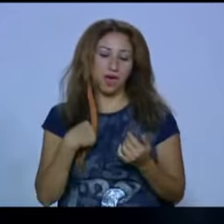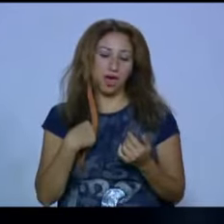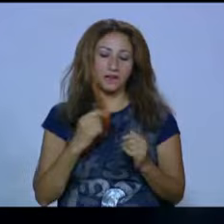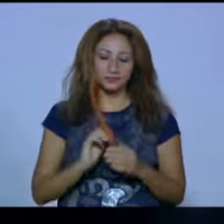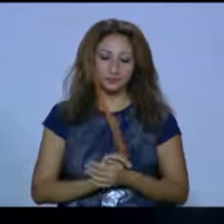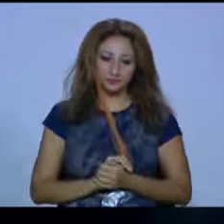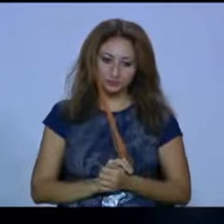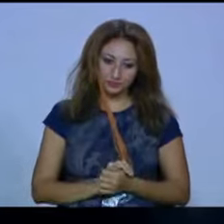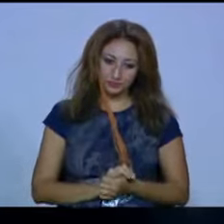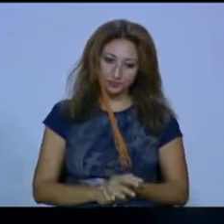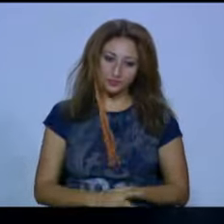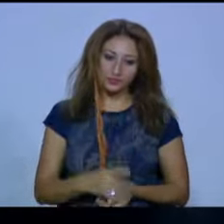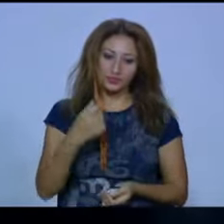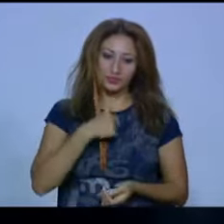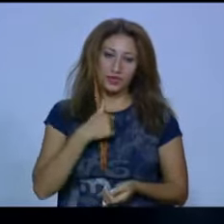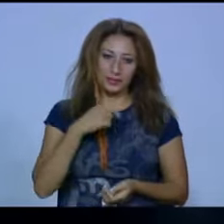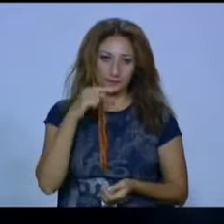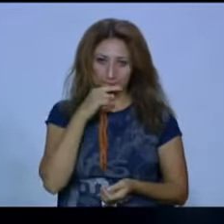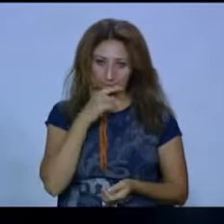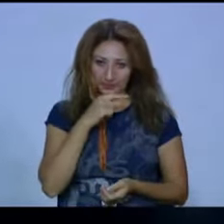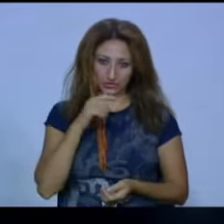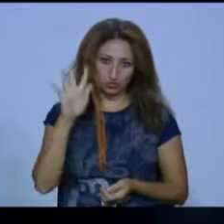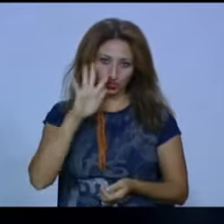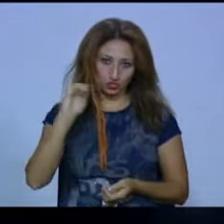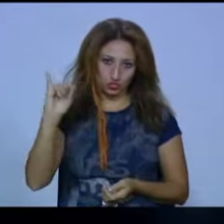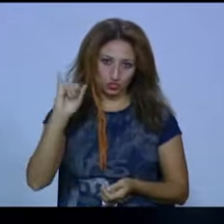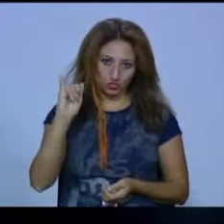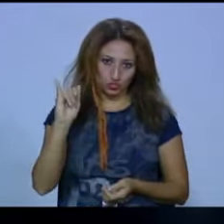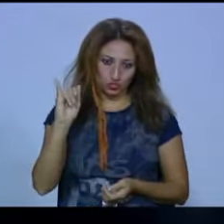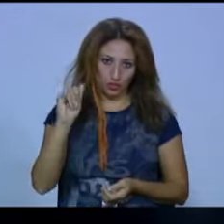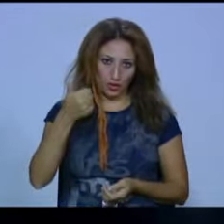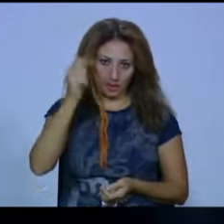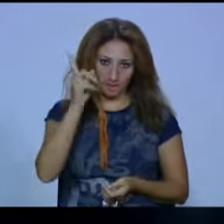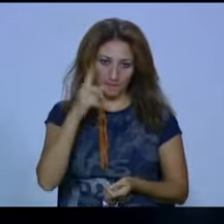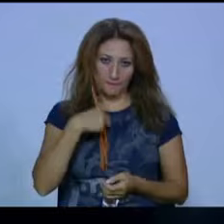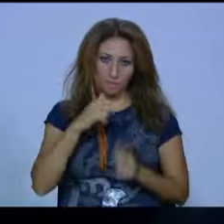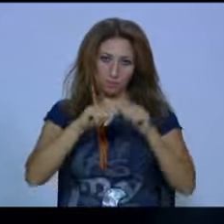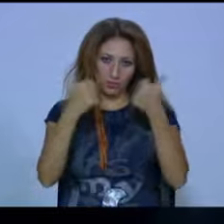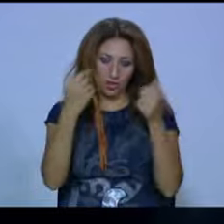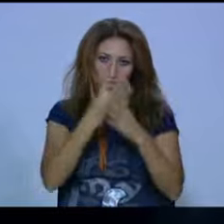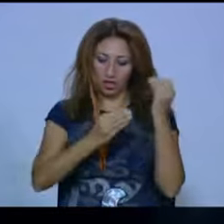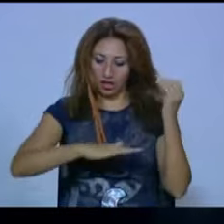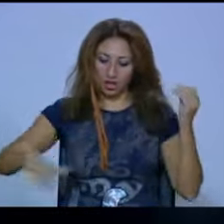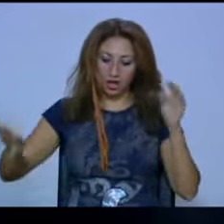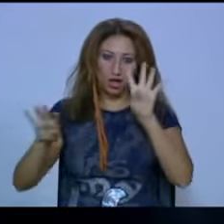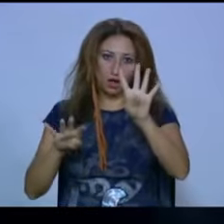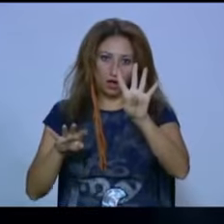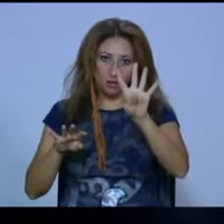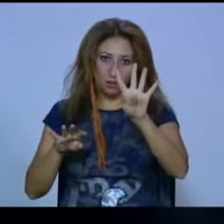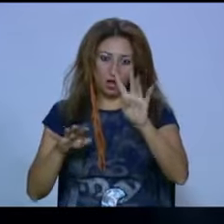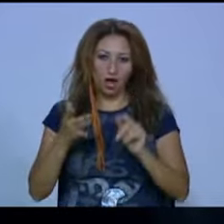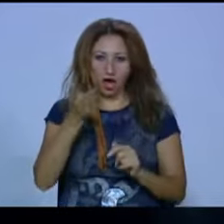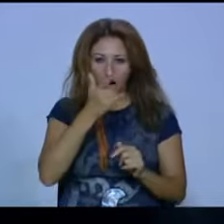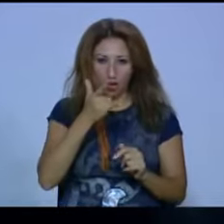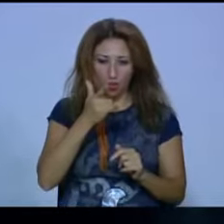لك. أنا شيماء شحات صابر حسن، أنا مطلقة وعندي 4 أولاد، وعندي أخويا